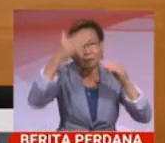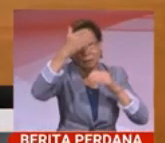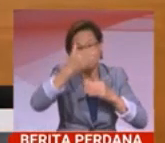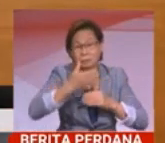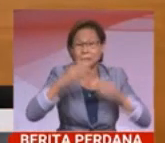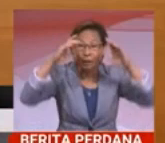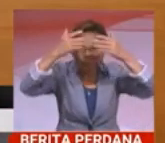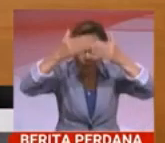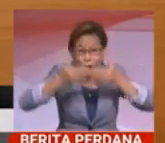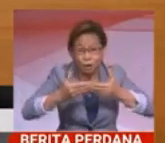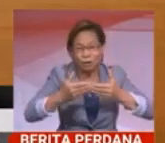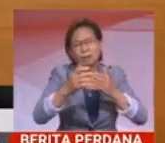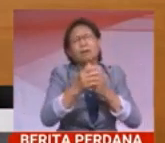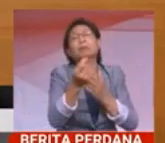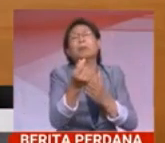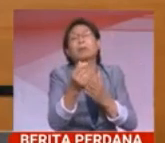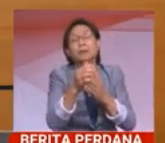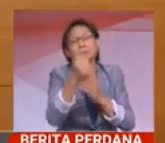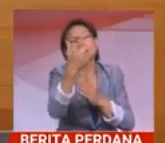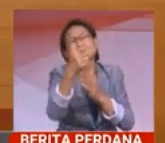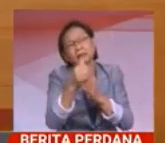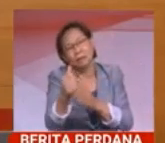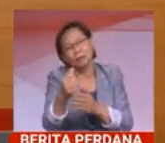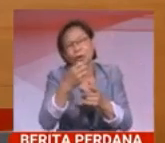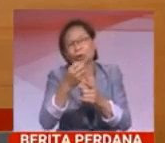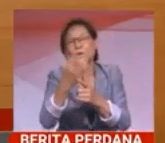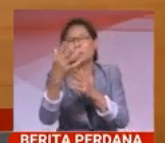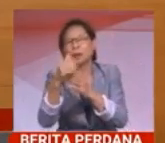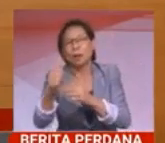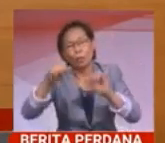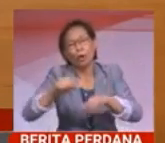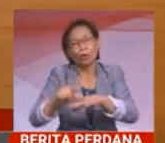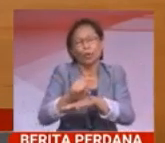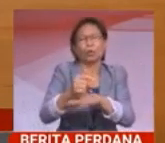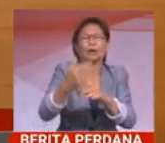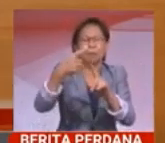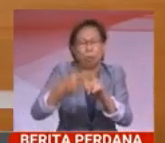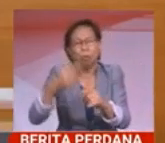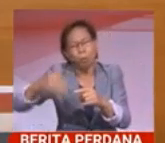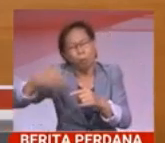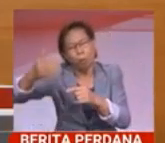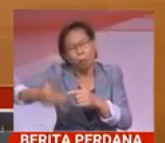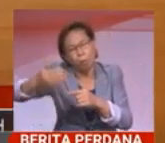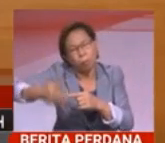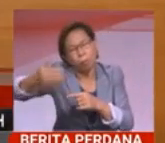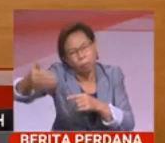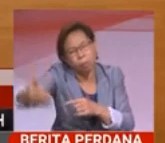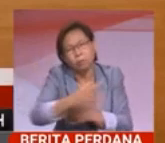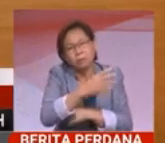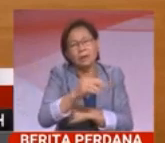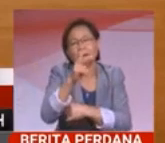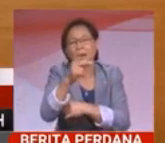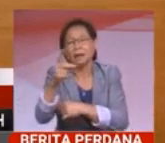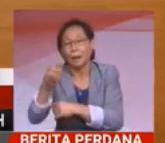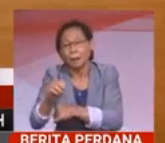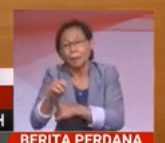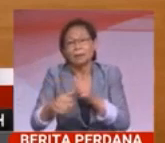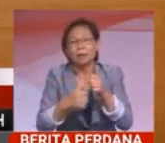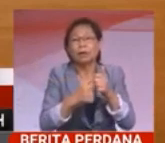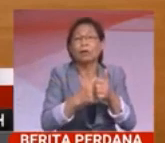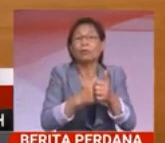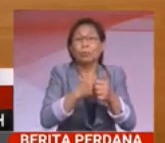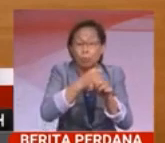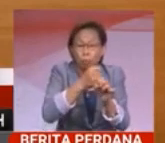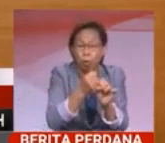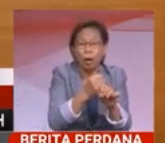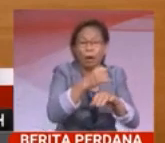hingga dimiliki saja dan mereka boleh menggunakan sampai berbulan-bulan hanya pemeriksaan perlu keluarkan dari garis panduan